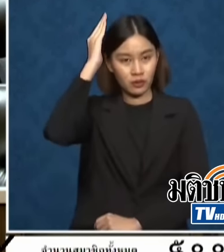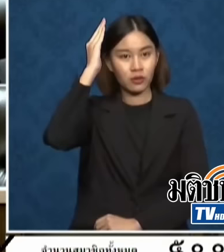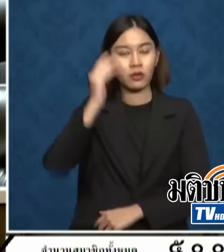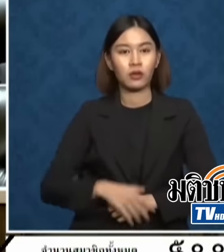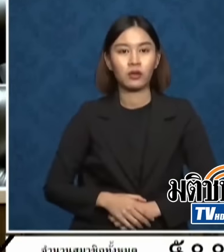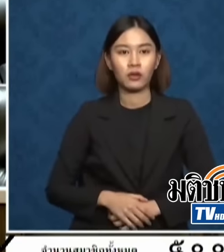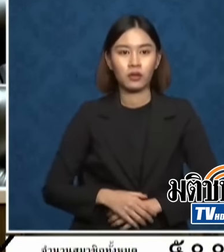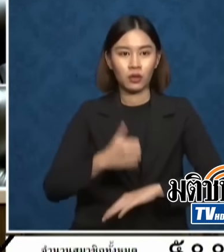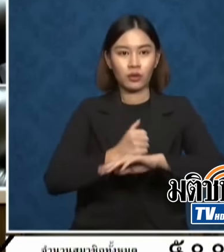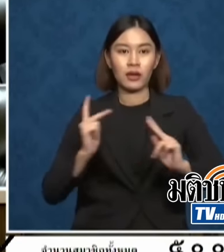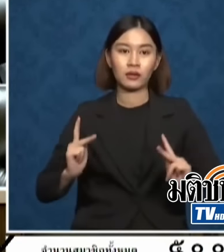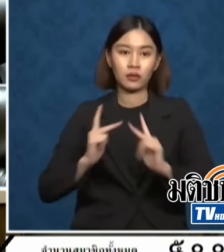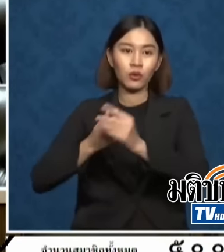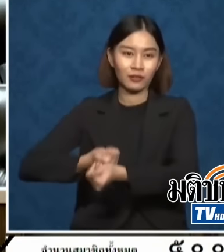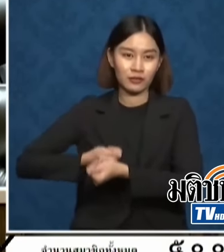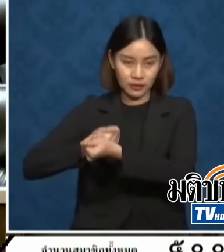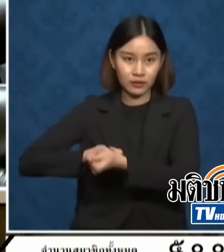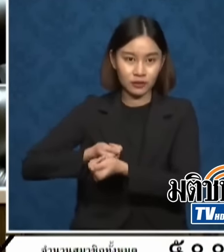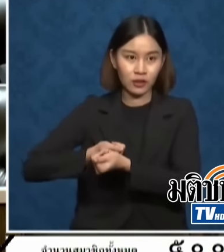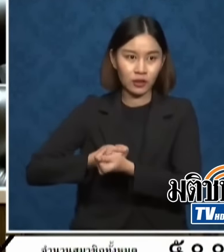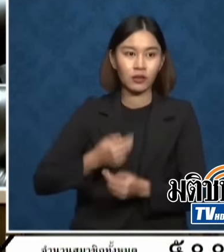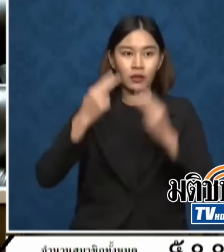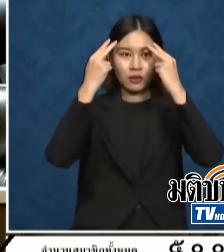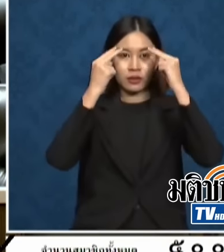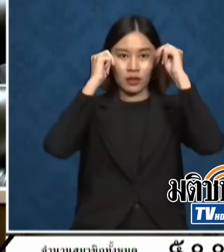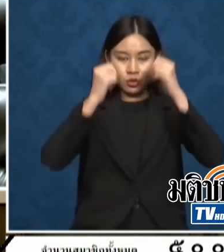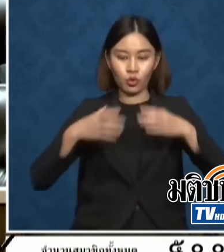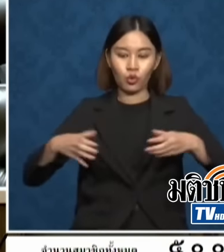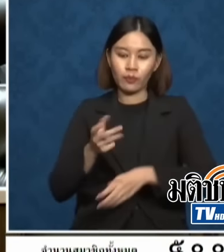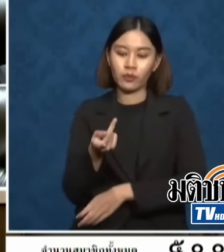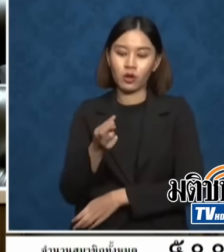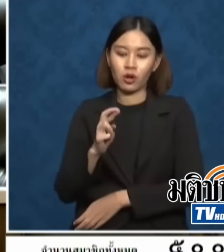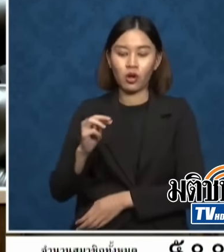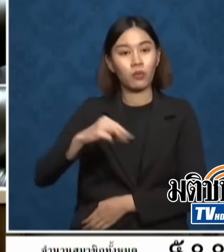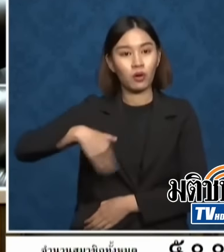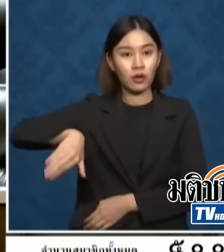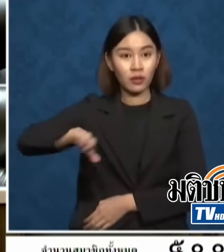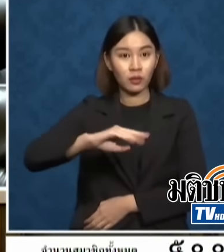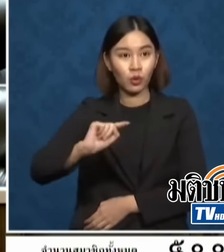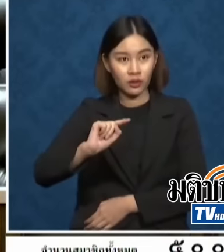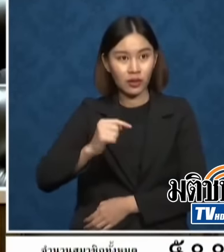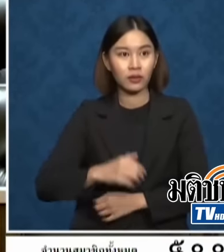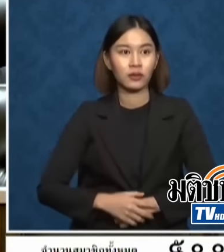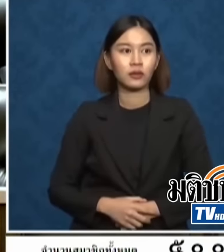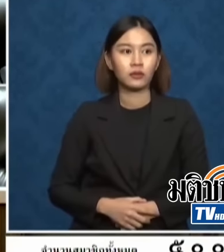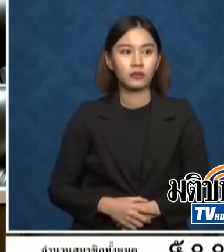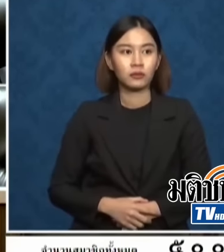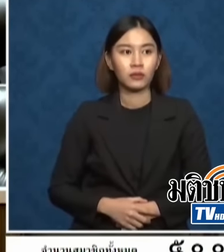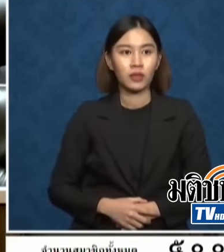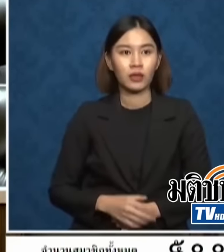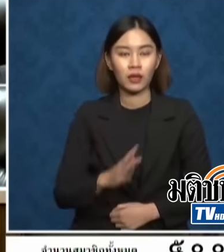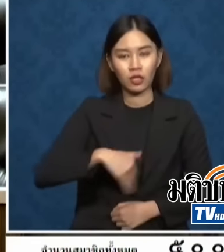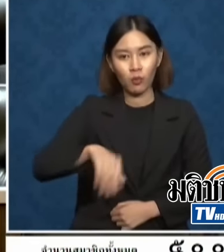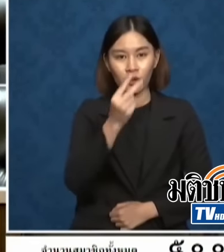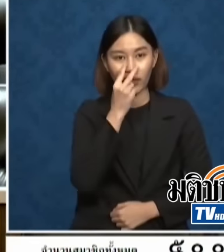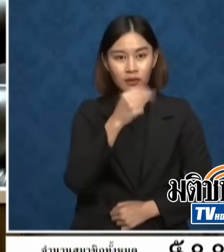ครับท่านรัฐมนตรีว่าการกระทรวงเกษตรและสหกรณ์รวมไปถึงท่านนายกรัฐมนตรีและคณะครม.ที่ท่านได้แสดงให้เห็น